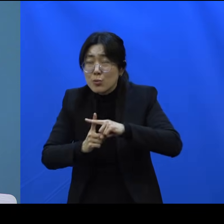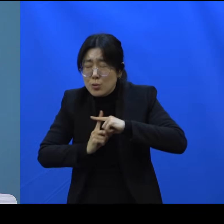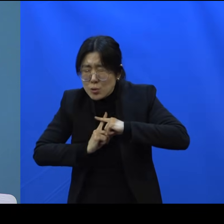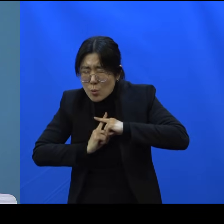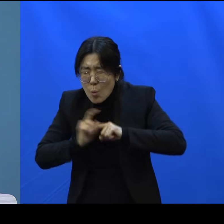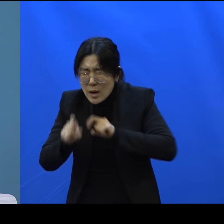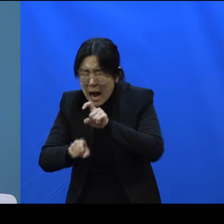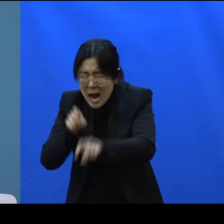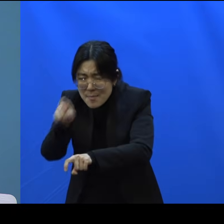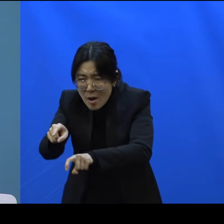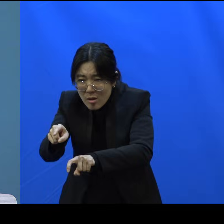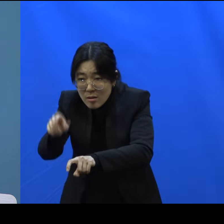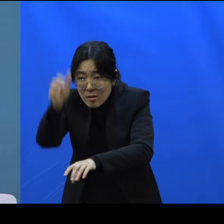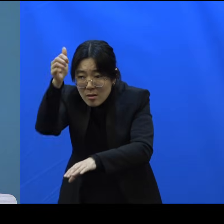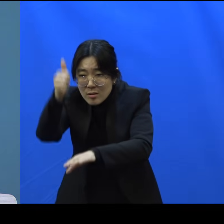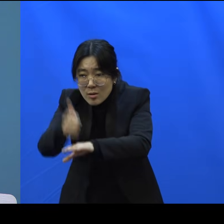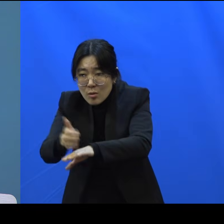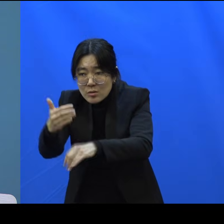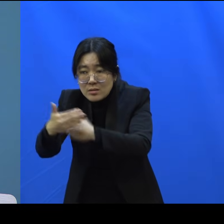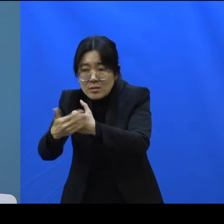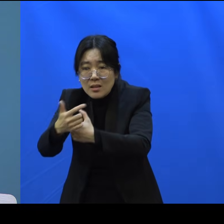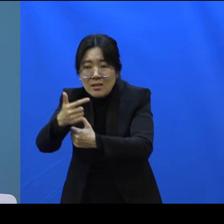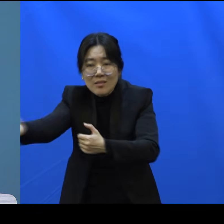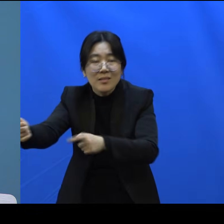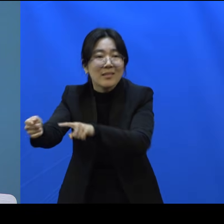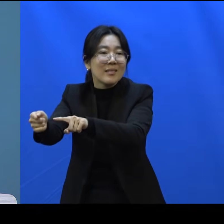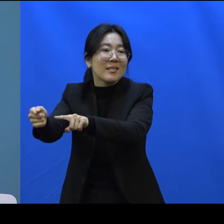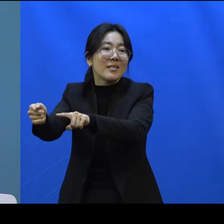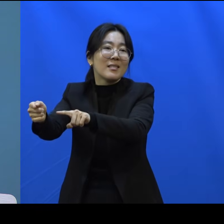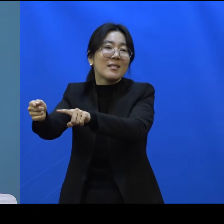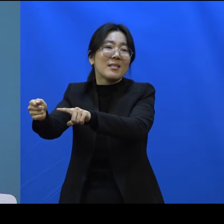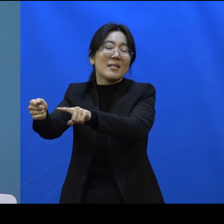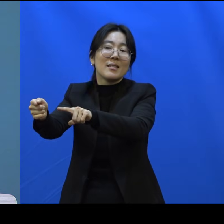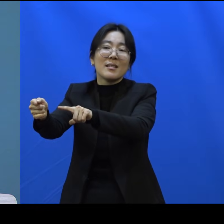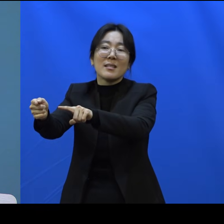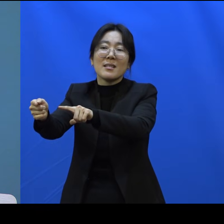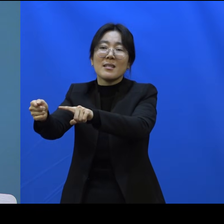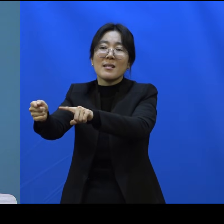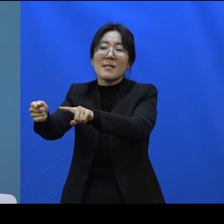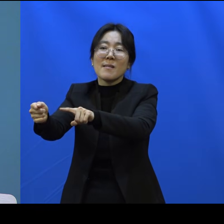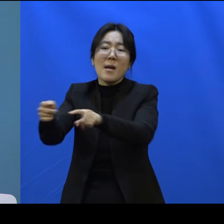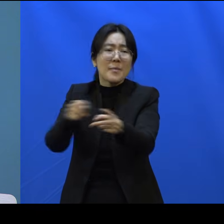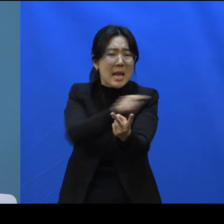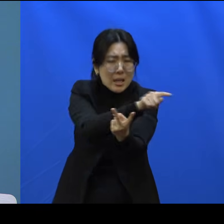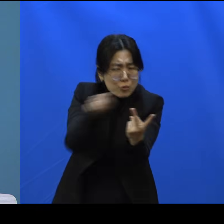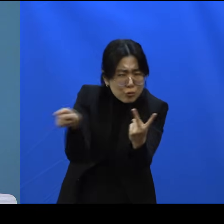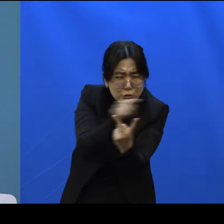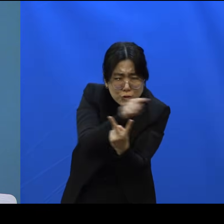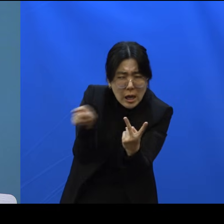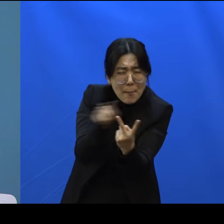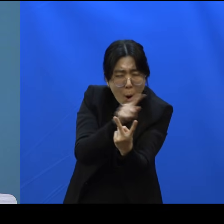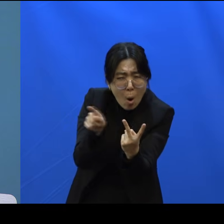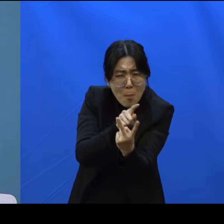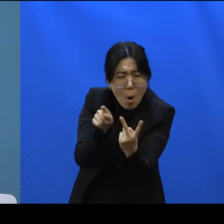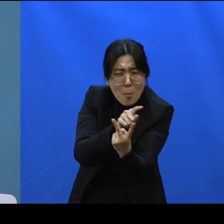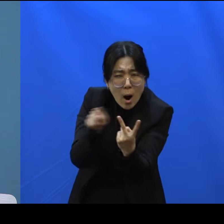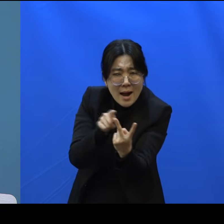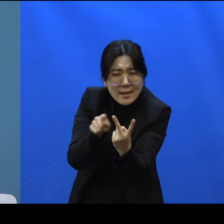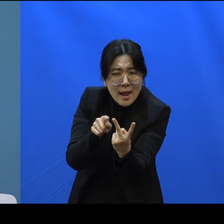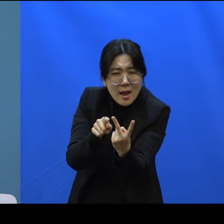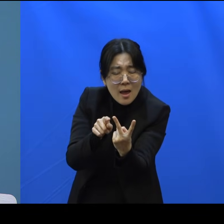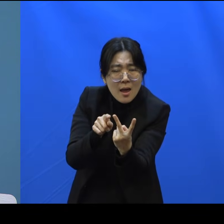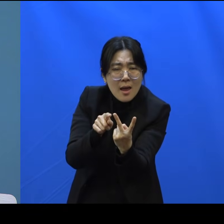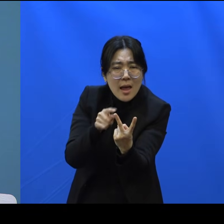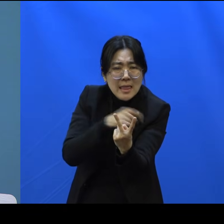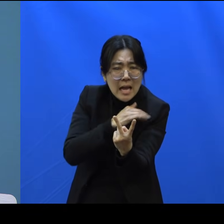약함 그 자체 안에 하나님의 강함이 숨어 있는 거예요. 그러니까 우리가 그걸 못 보는 거죠. 그리고 강함이라고 하는 문화 안에